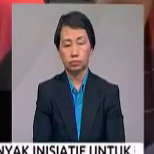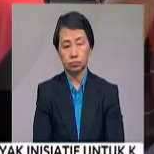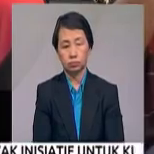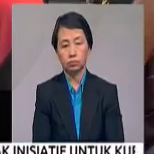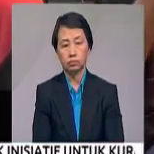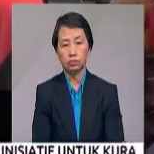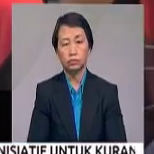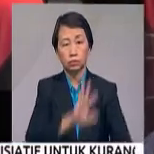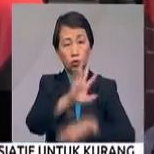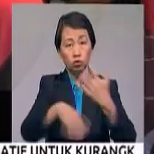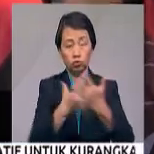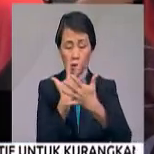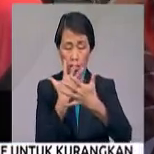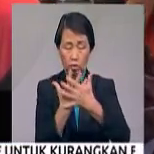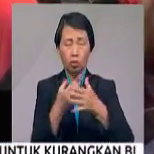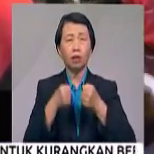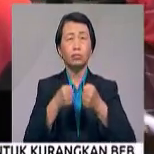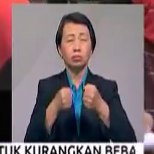Semua lokal-lokal polis ini